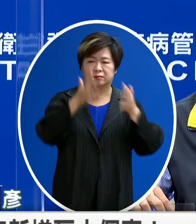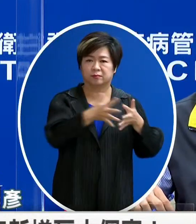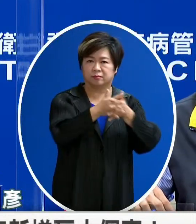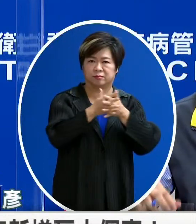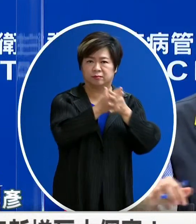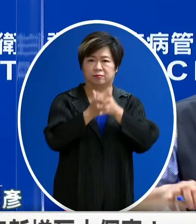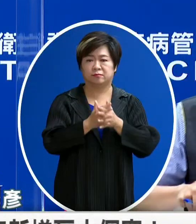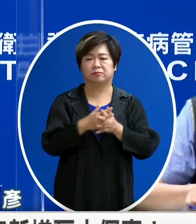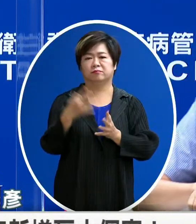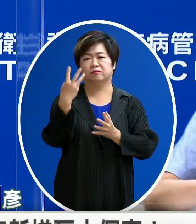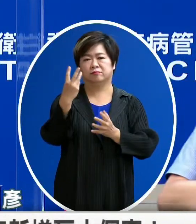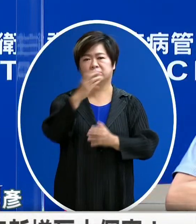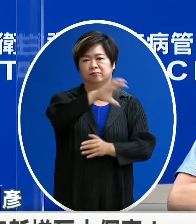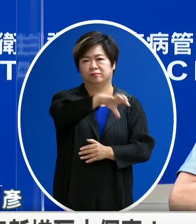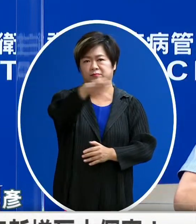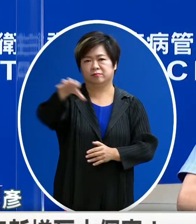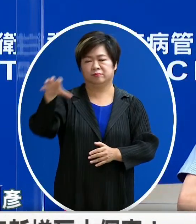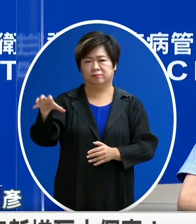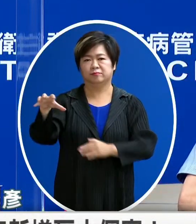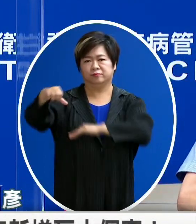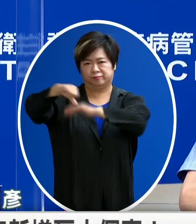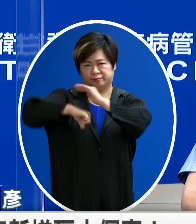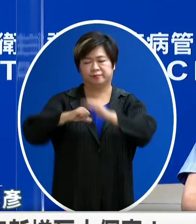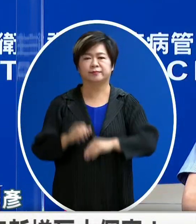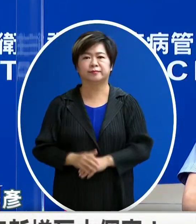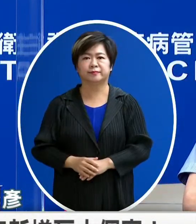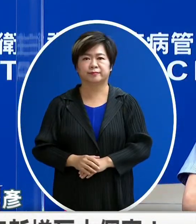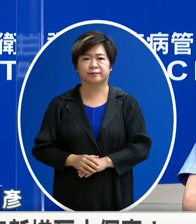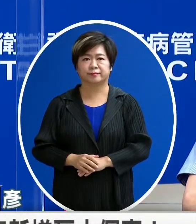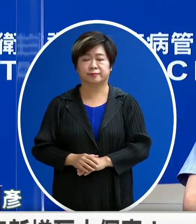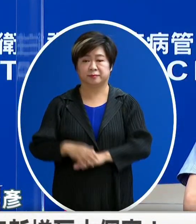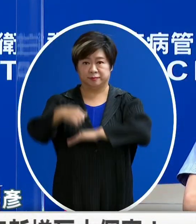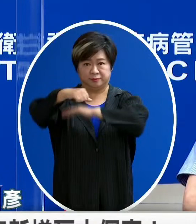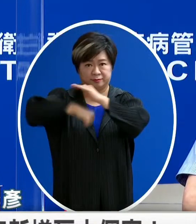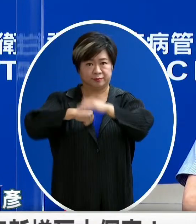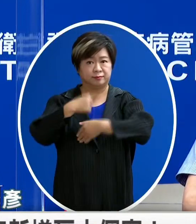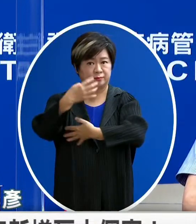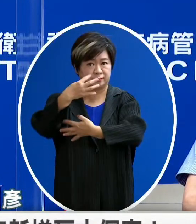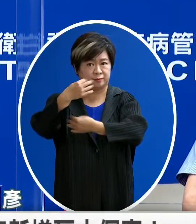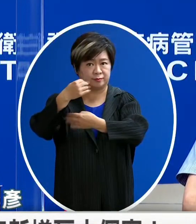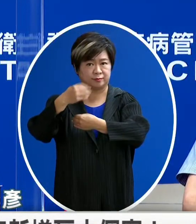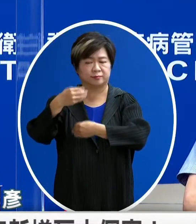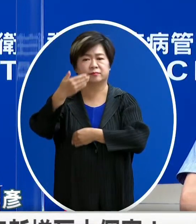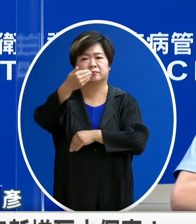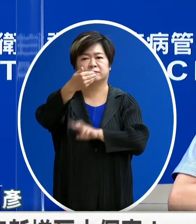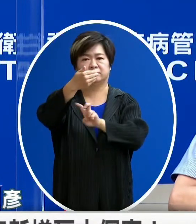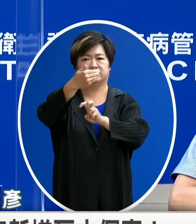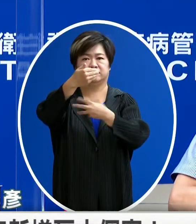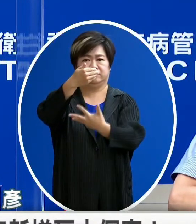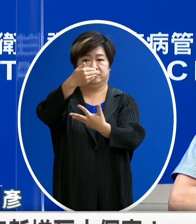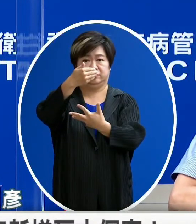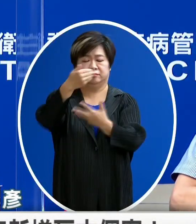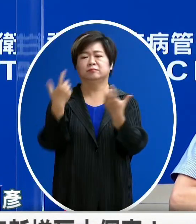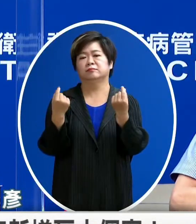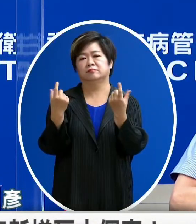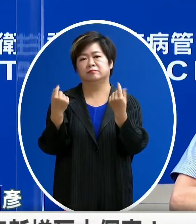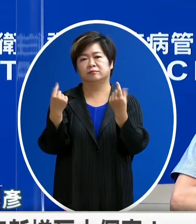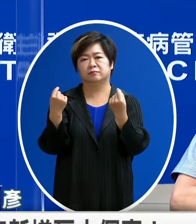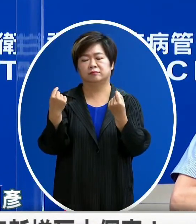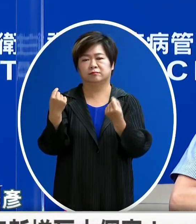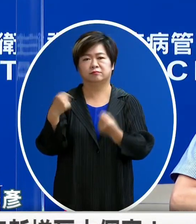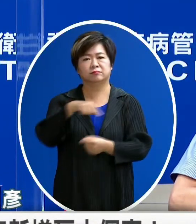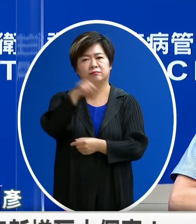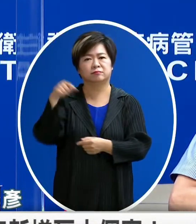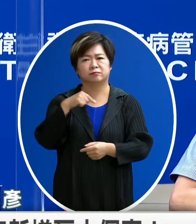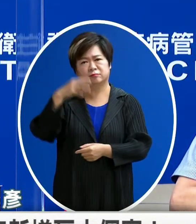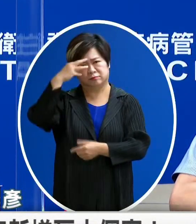国，都是入境的时间都是在9月28号，那也都有